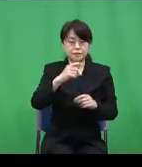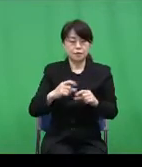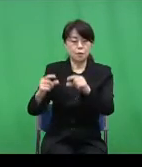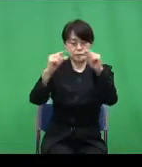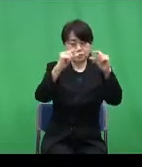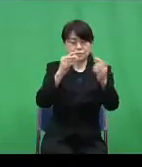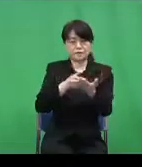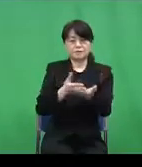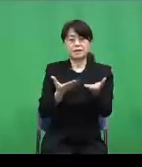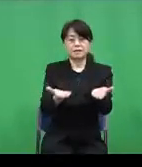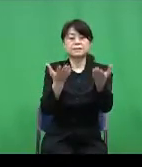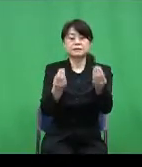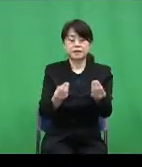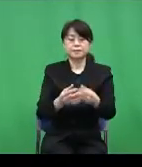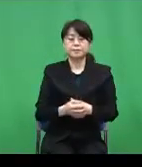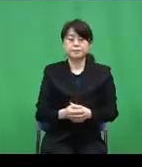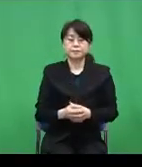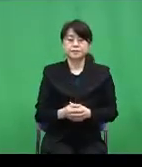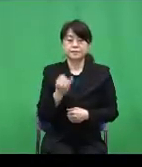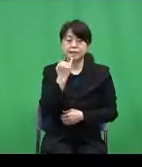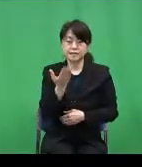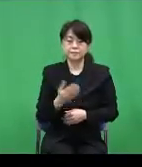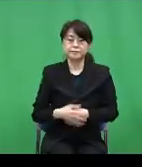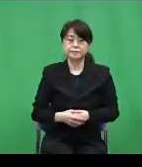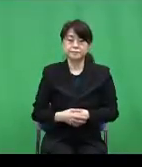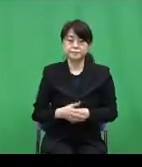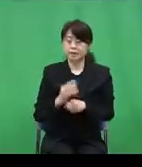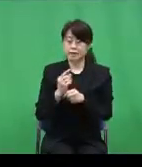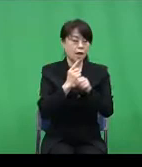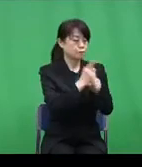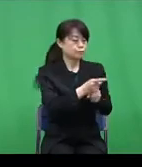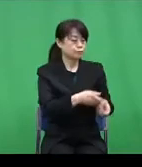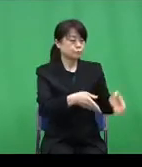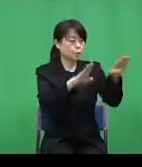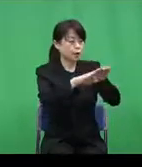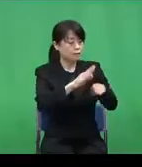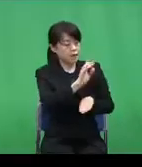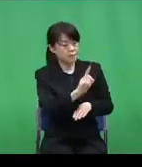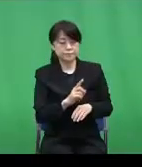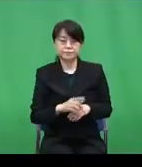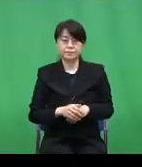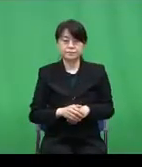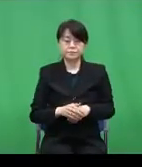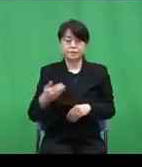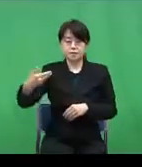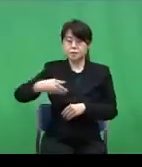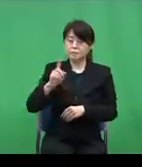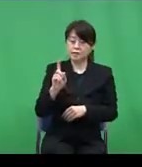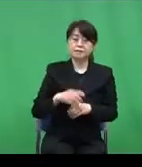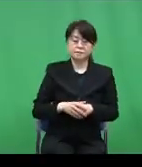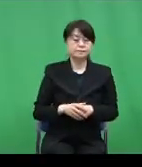か。武道館はどういう質問でしたっけ。武道館を、 新卒と今後の、 これは